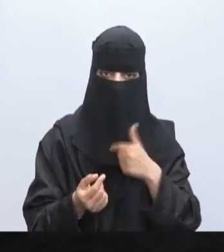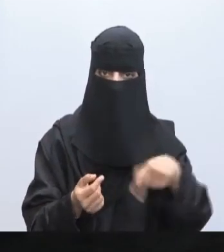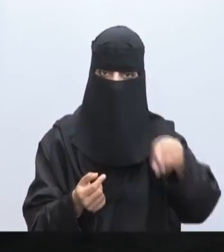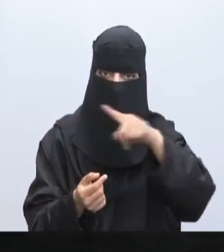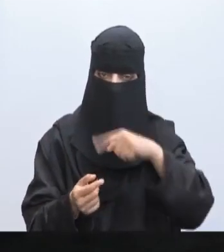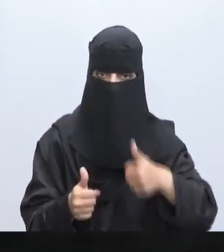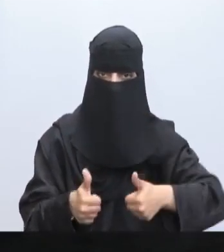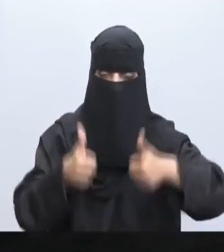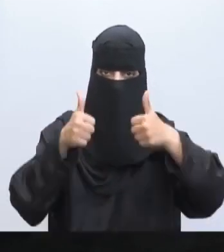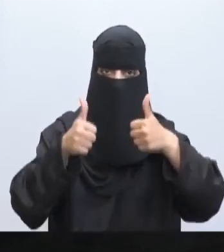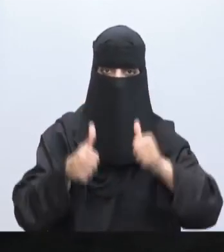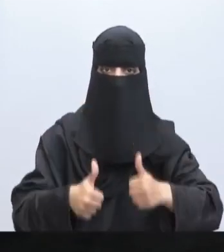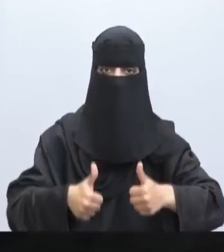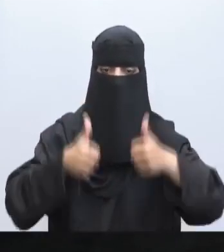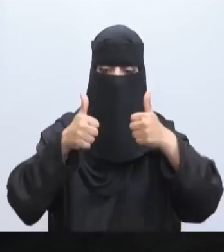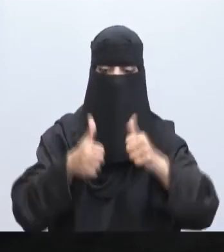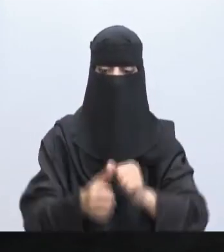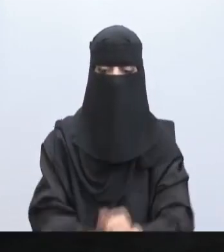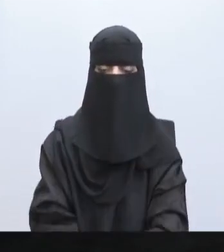لكم بالتوفيق والنجاح